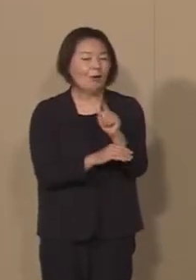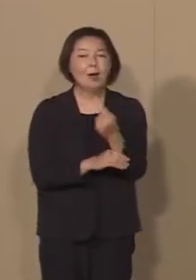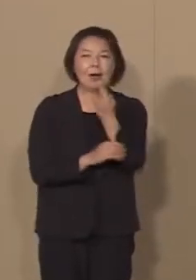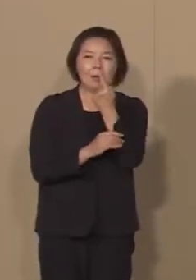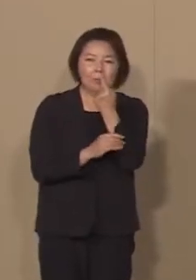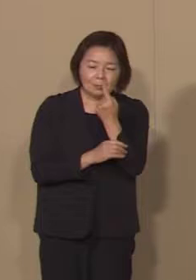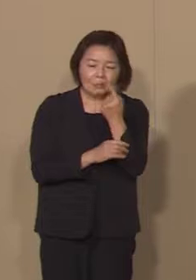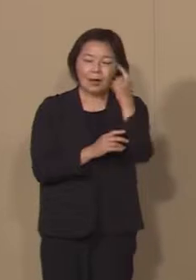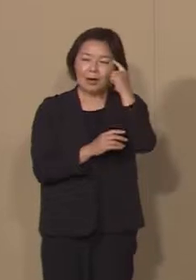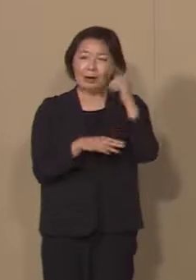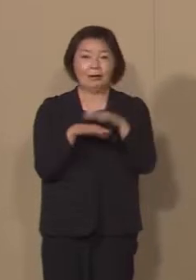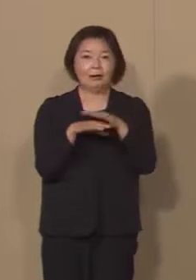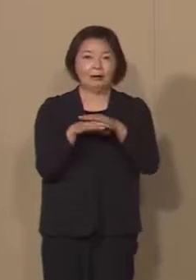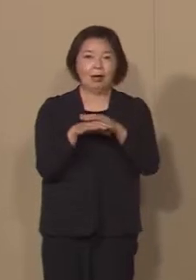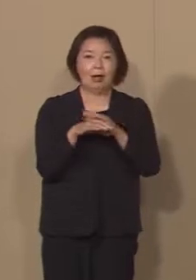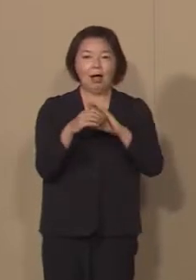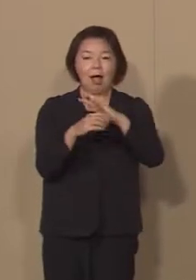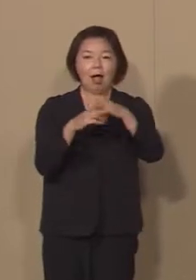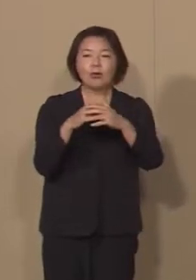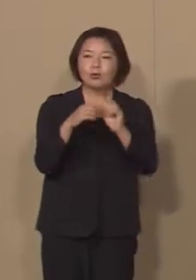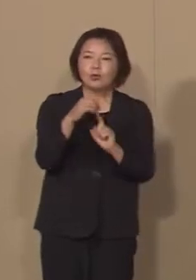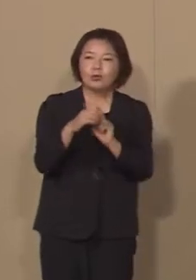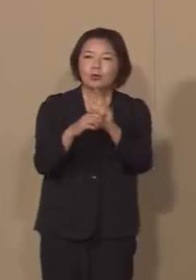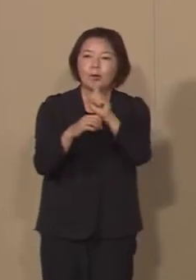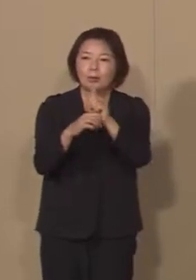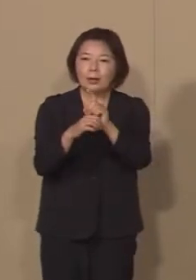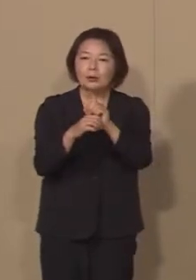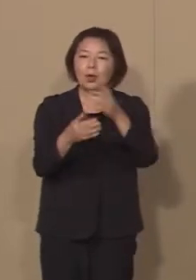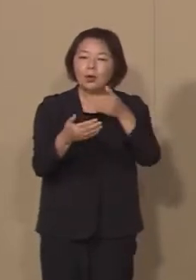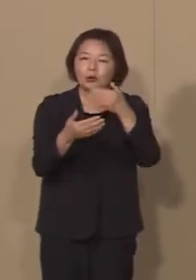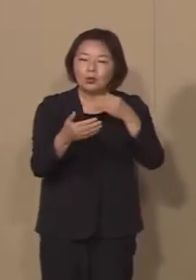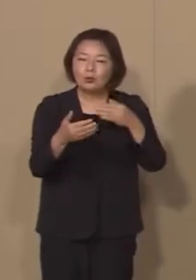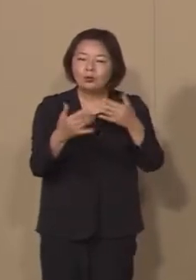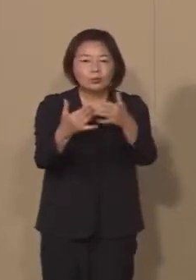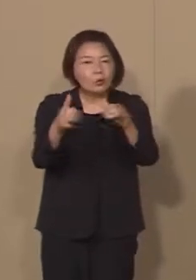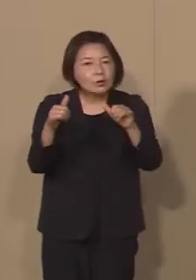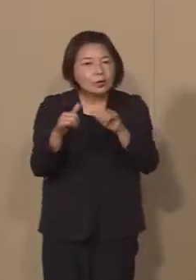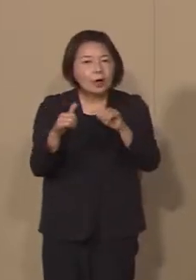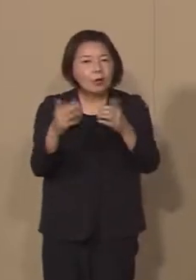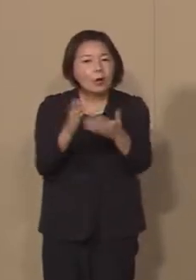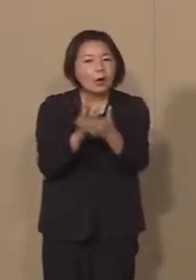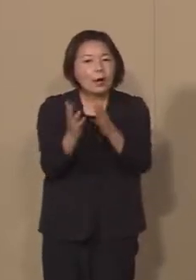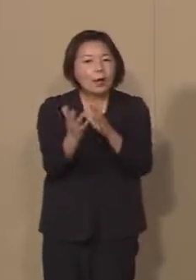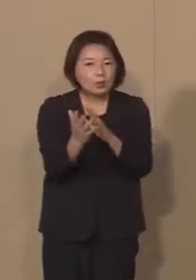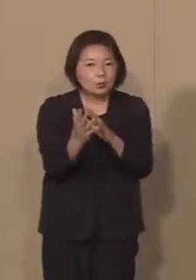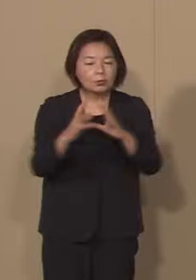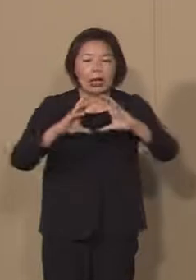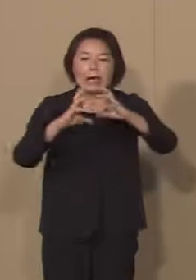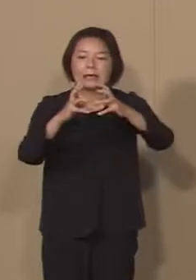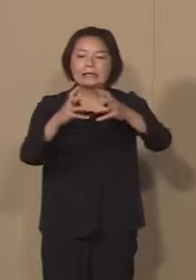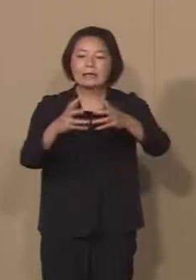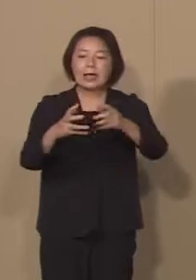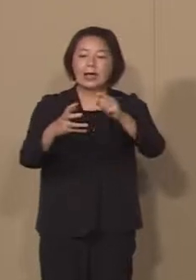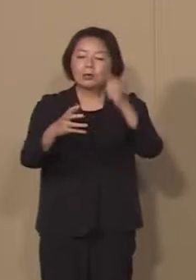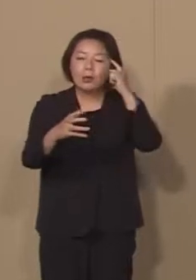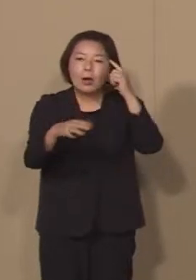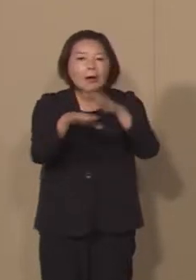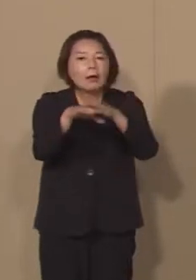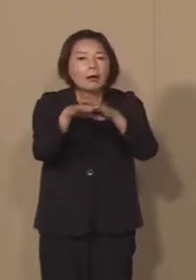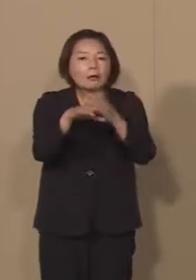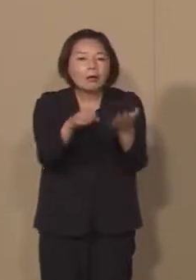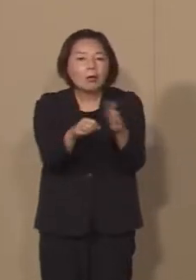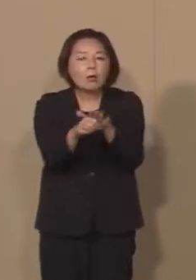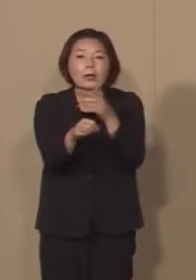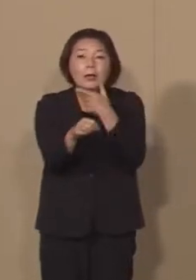たりとかその色で世界を変えるとかそういうのが世界ね戦でやりたいなと思っていてそれがまあなんか